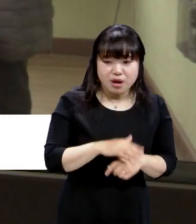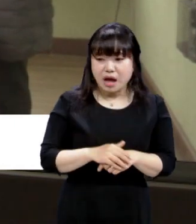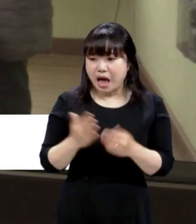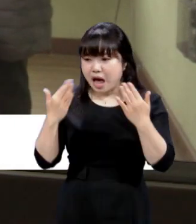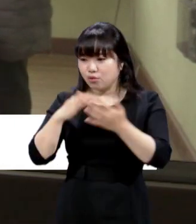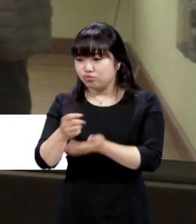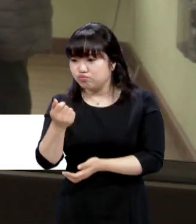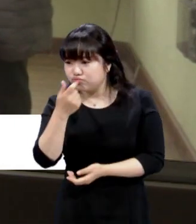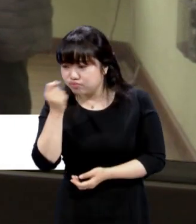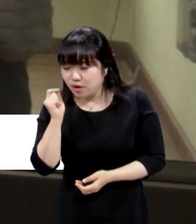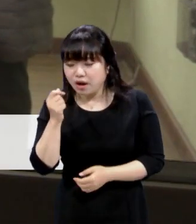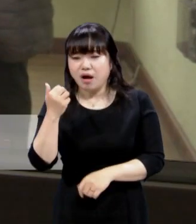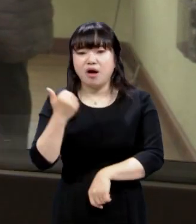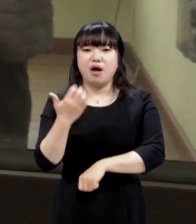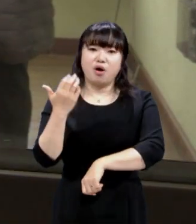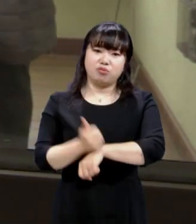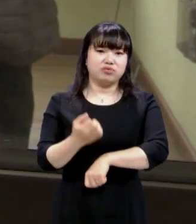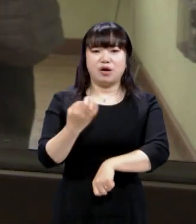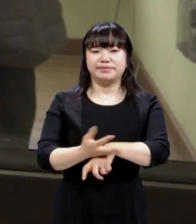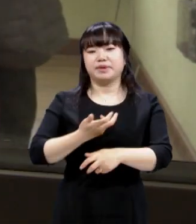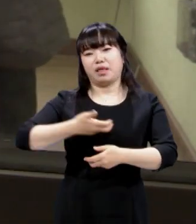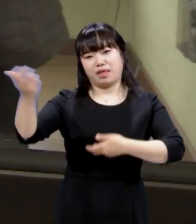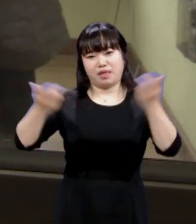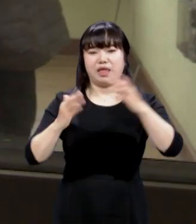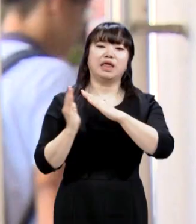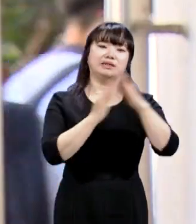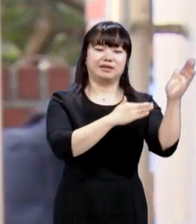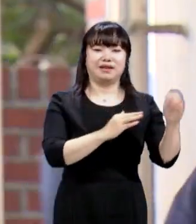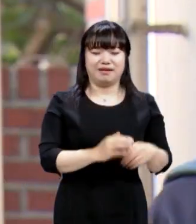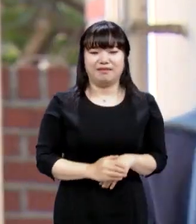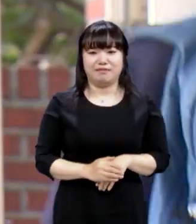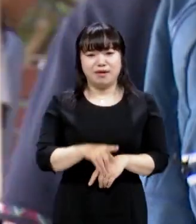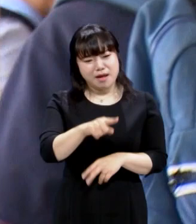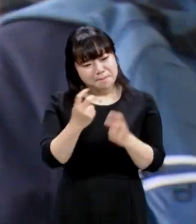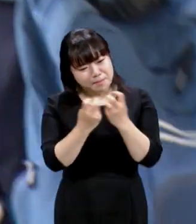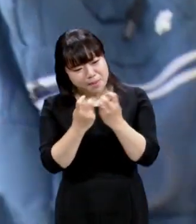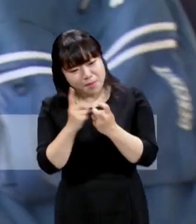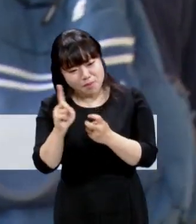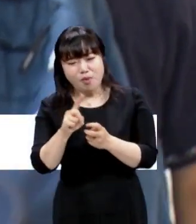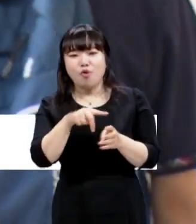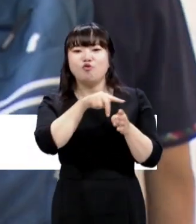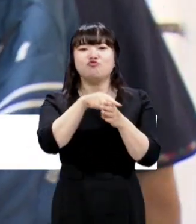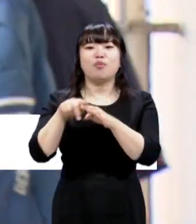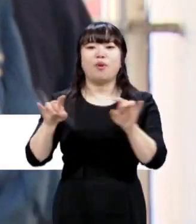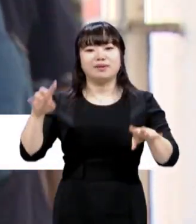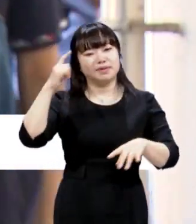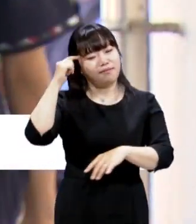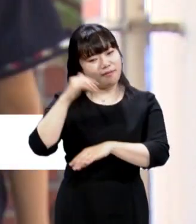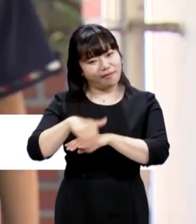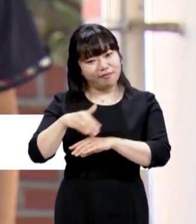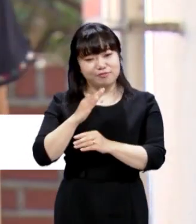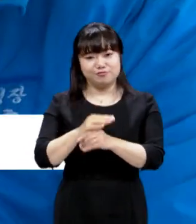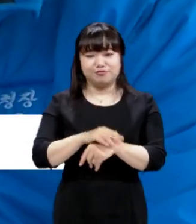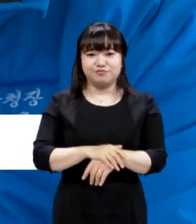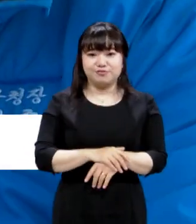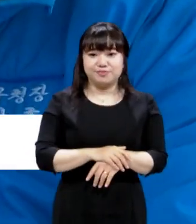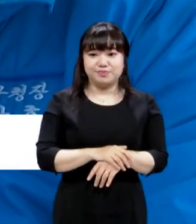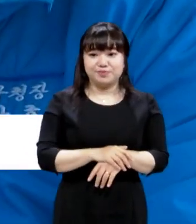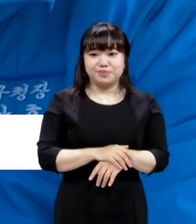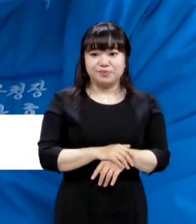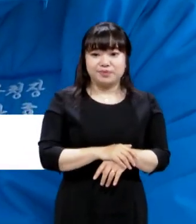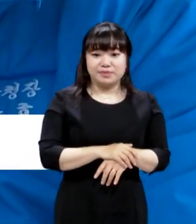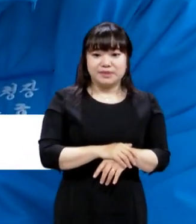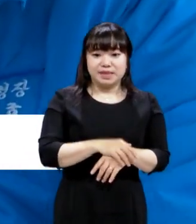이사를 고민 하기까지 합니다 양당 후보들도 해당 문제에 대한 해법을 고민 하고 있습니다 서양 중구청장 더불어